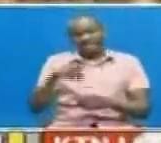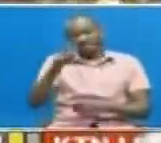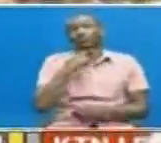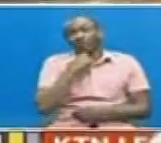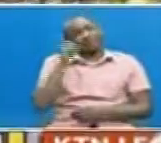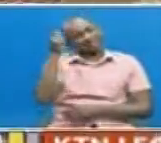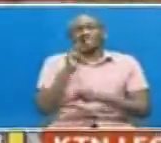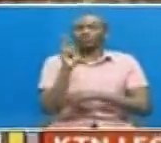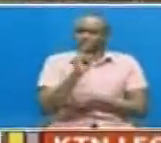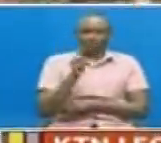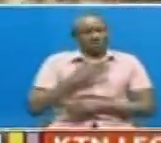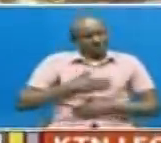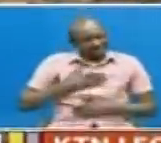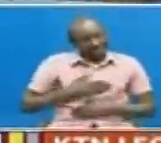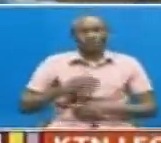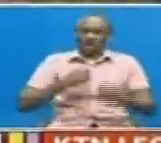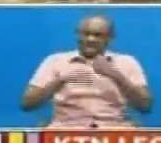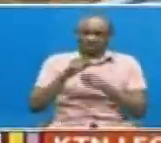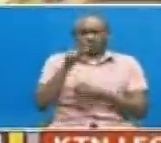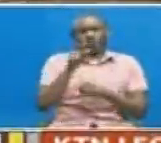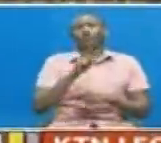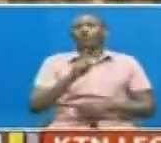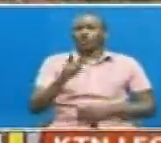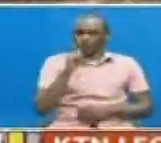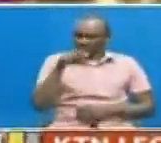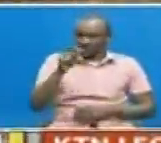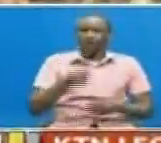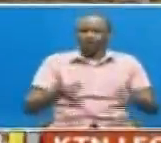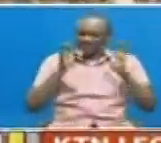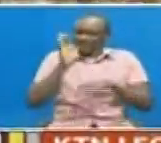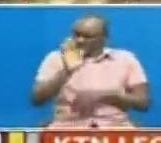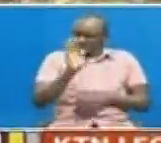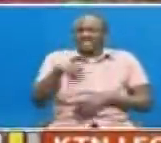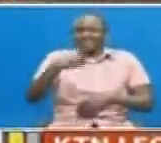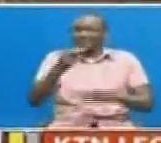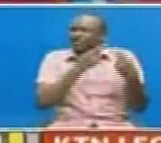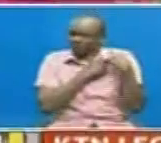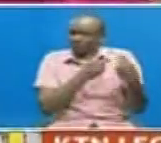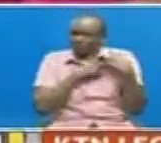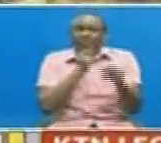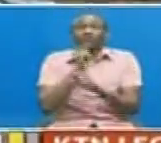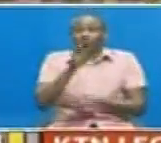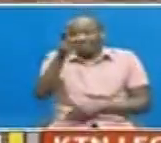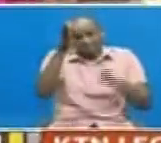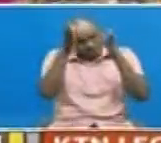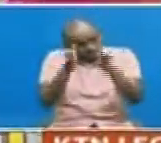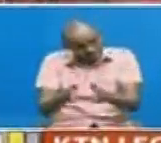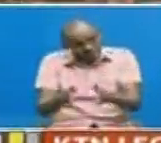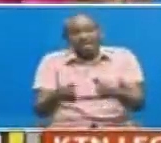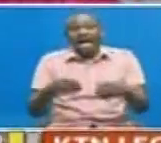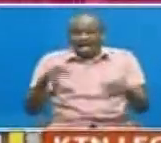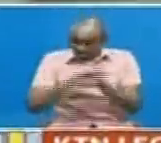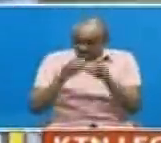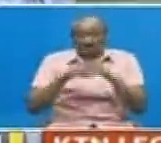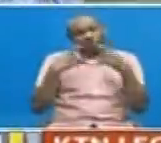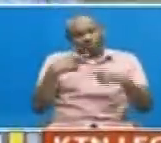wanamtaka Rais Uhuru Kenyatta kumchukulia hatua za nidhamu na sheria afisa aliyetwikwa jukumu la kuhakikisha mzee Ondego anatimiziwa